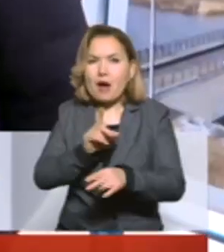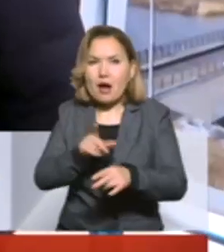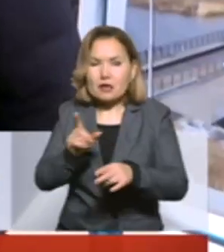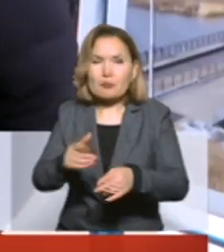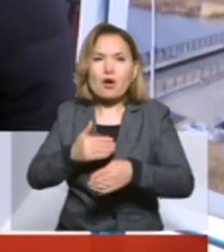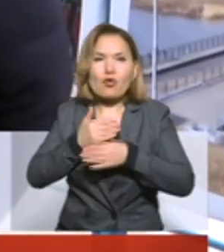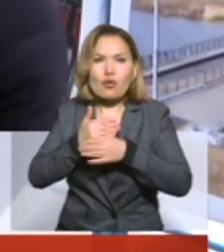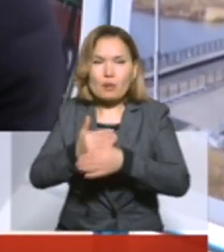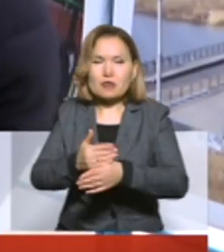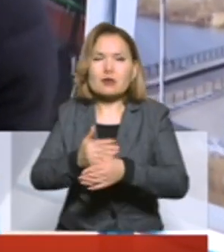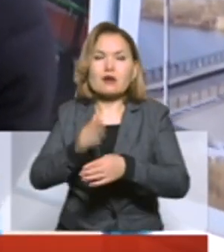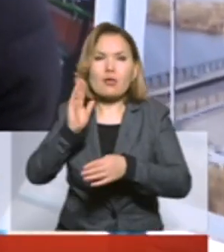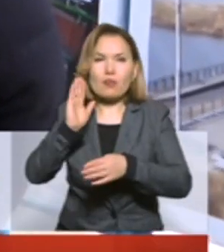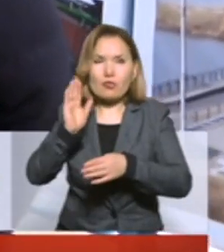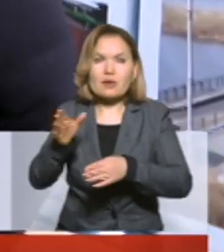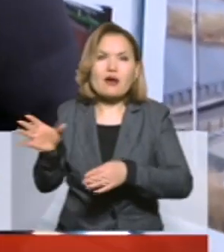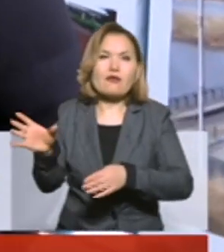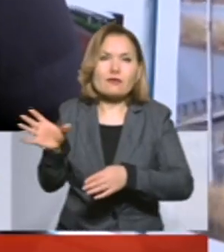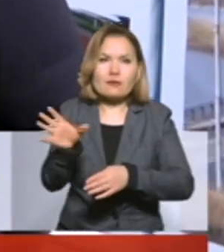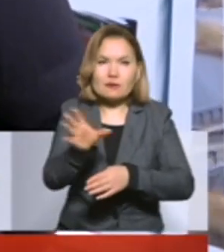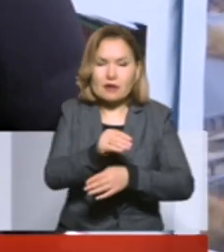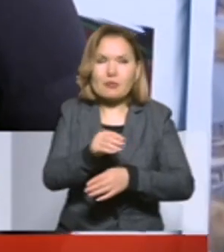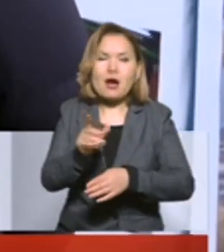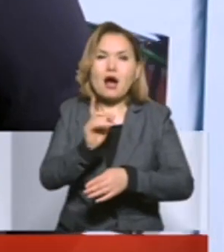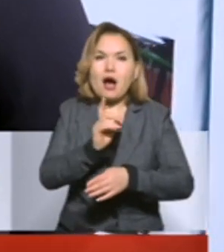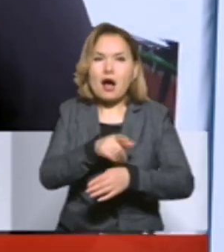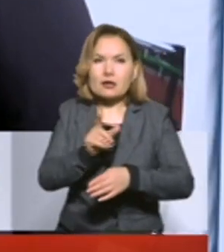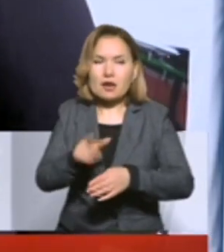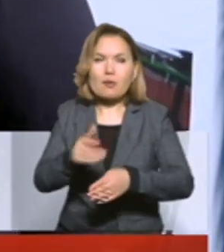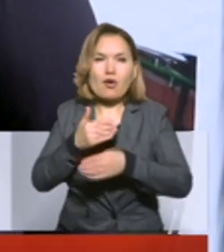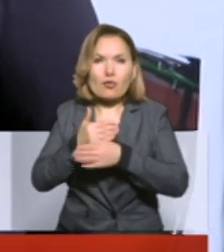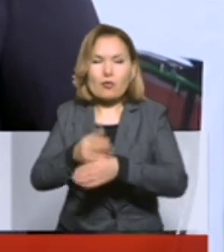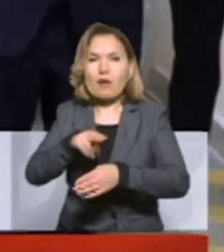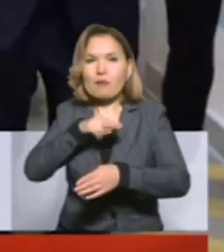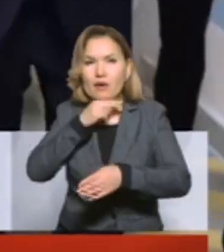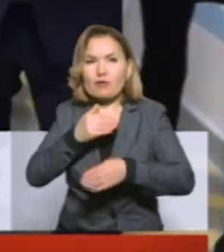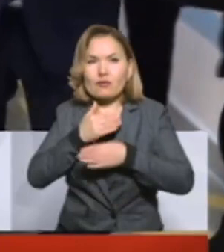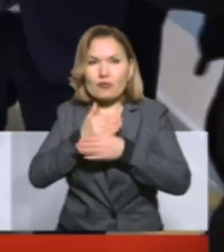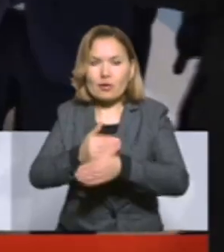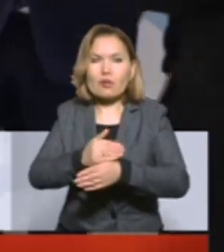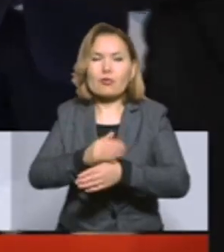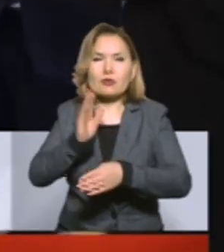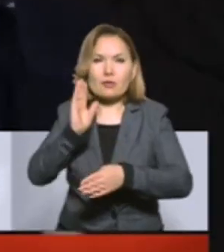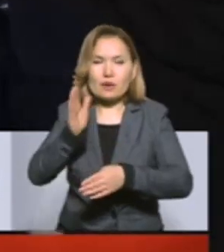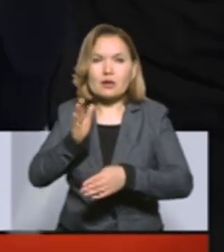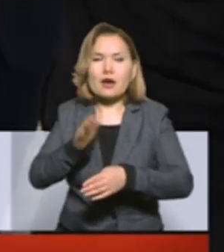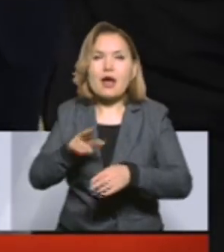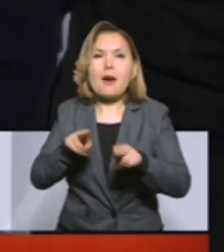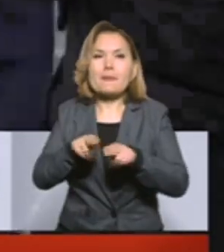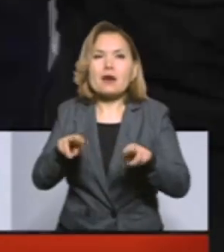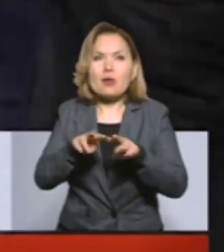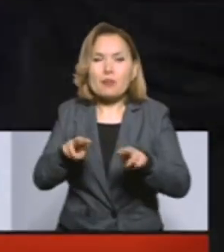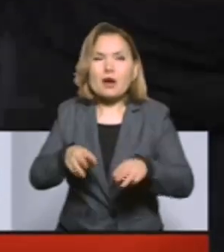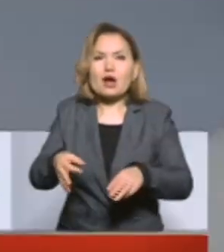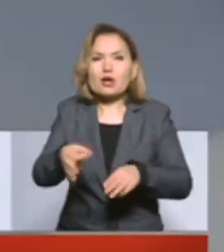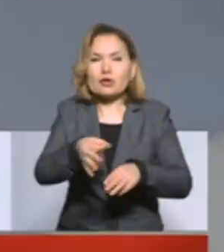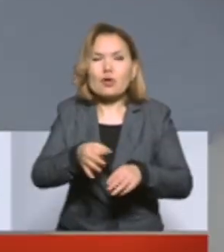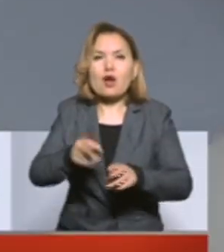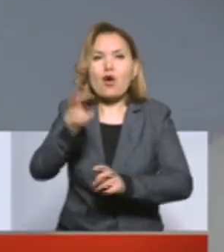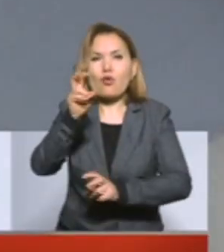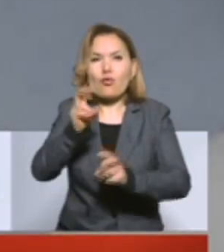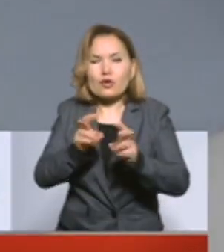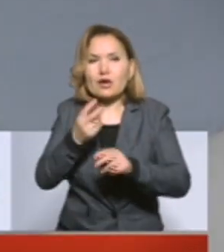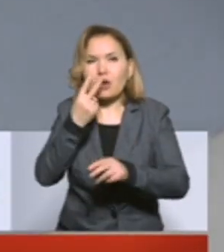көмек көрсетіледі. Көмексіз, үкіметтің көмегінсіз, назарынсыз ешкім қалмайды. Премьер-министр бірқатар өндіріс орындарын аралады.